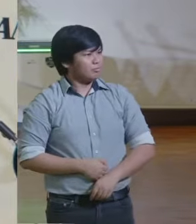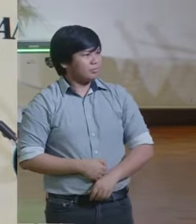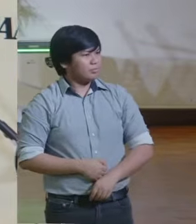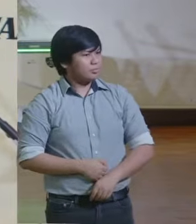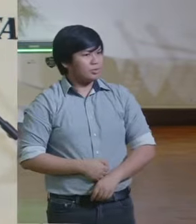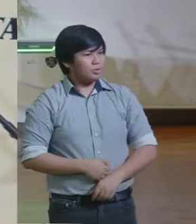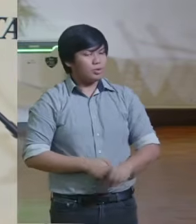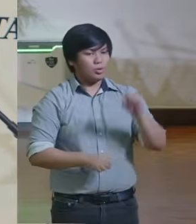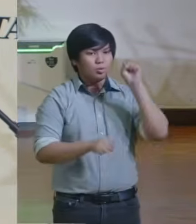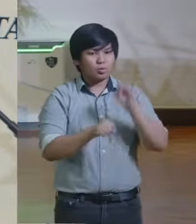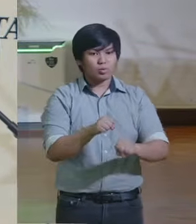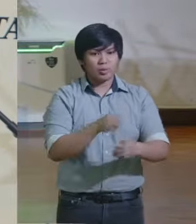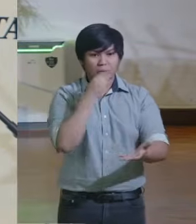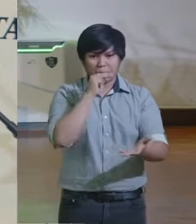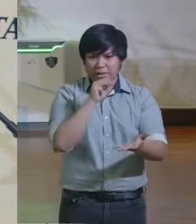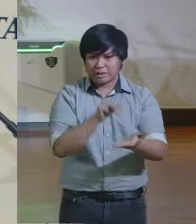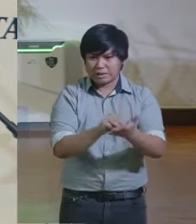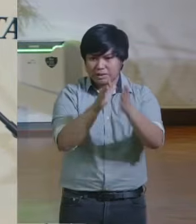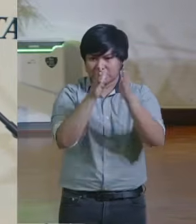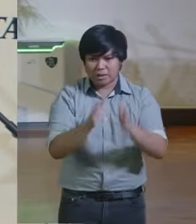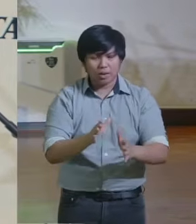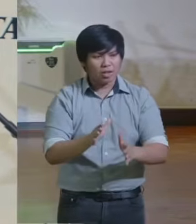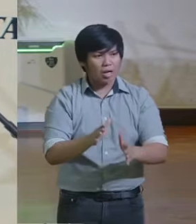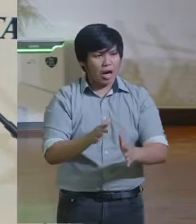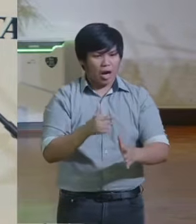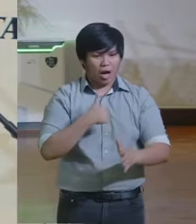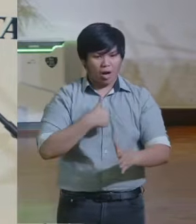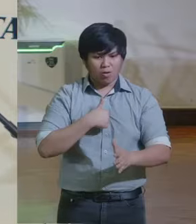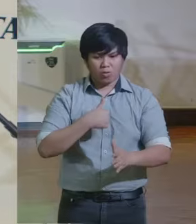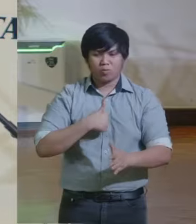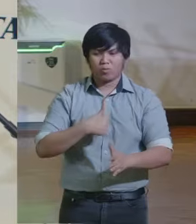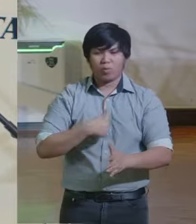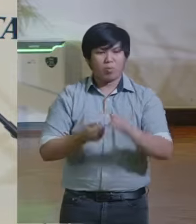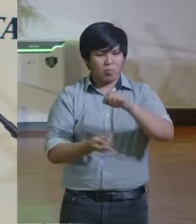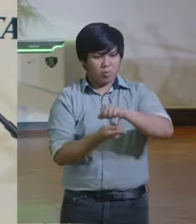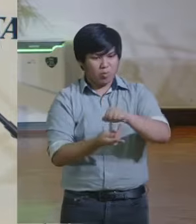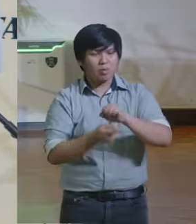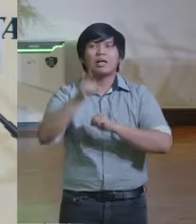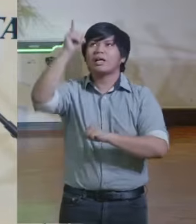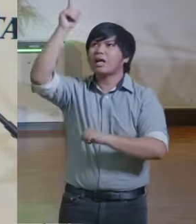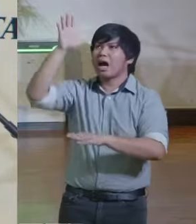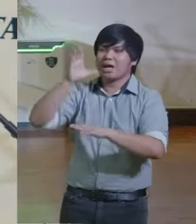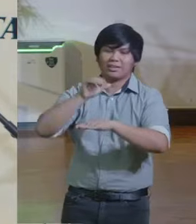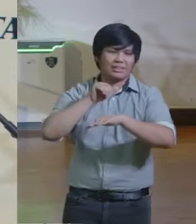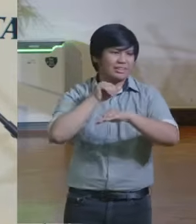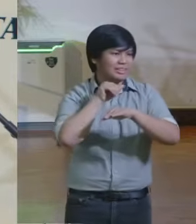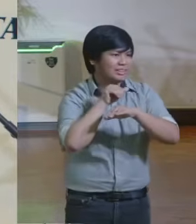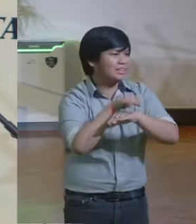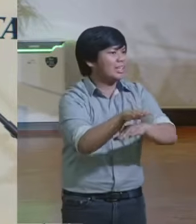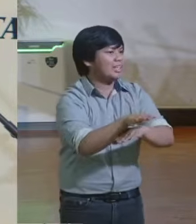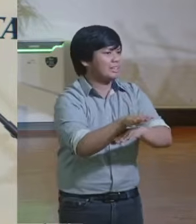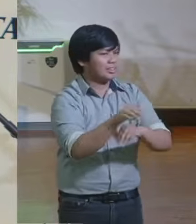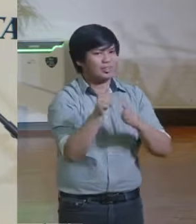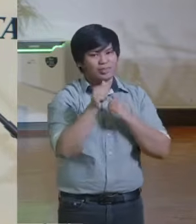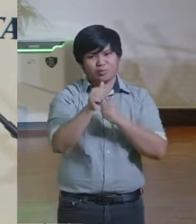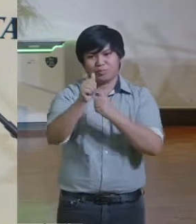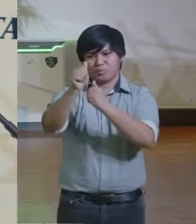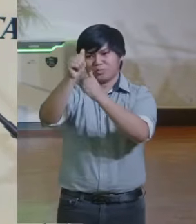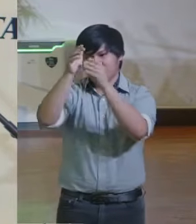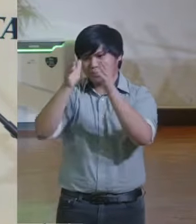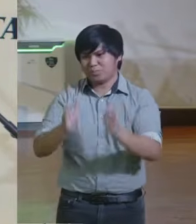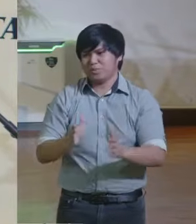kapanipaniwalang mensahero. Siya ay mensaherong pinadala ng Diyos mismo. Isang apostolos,